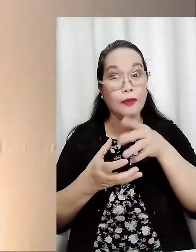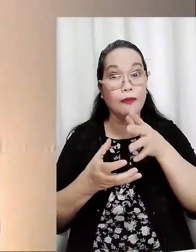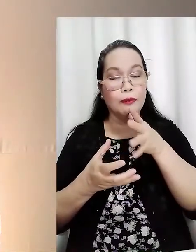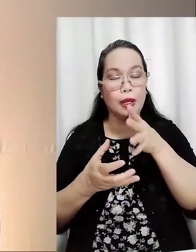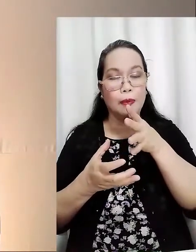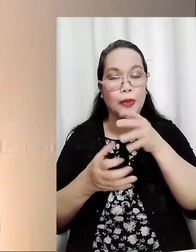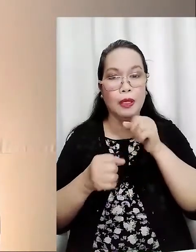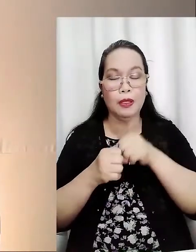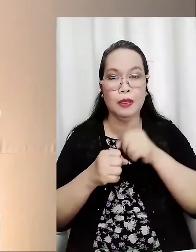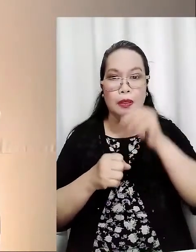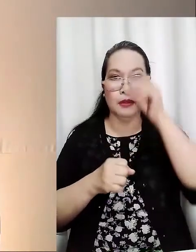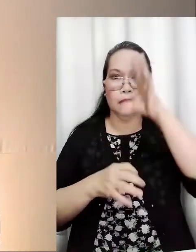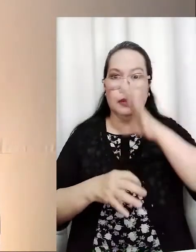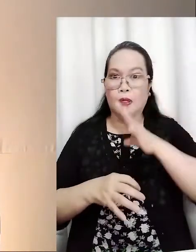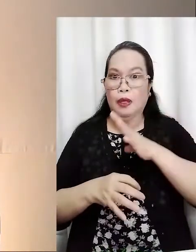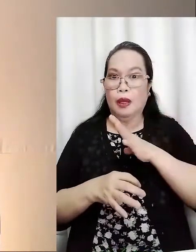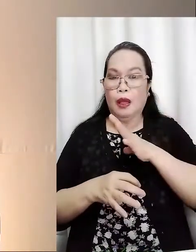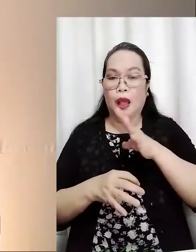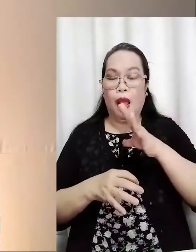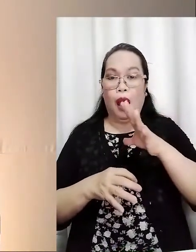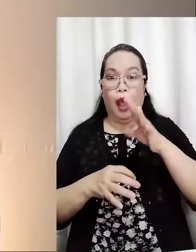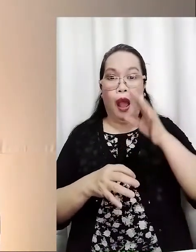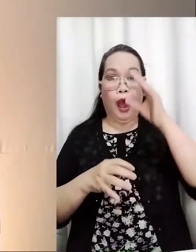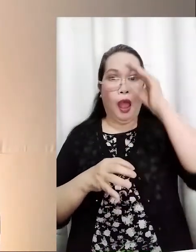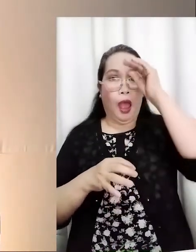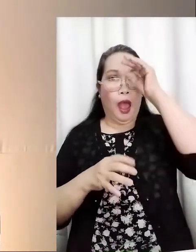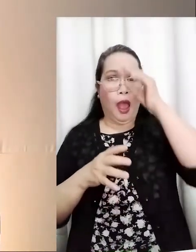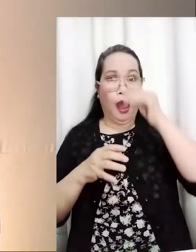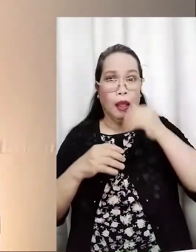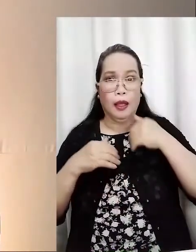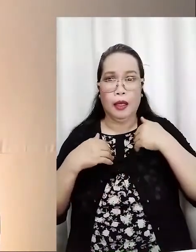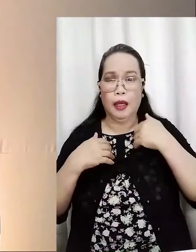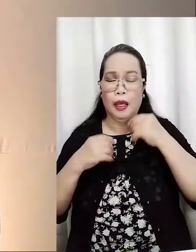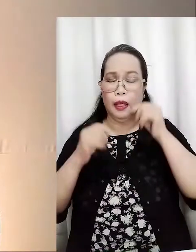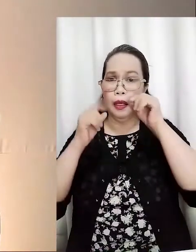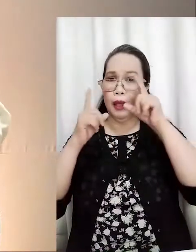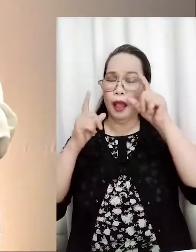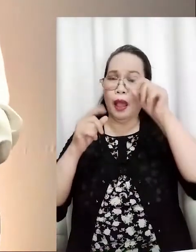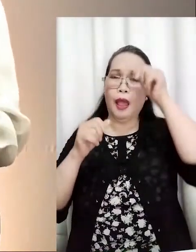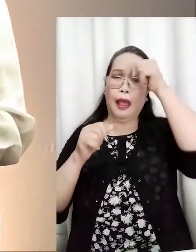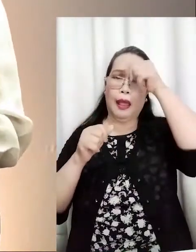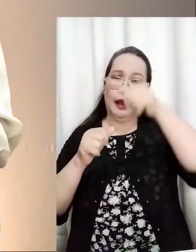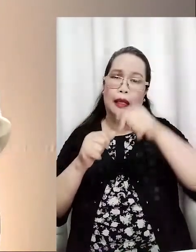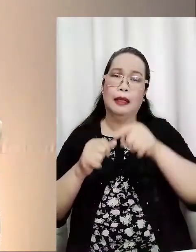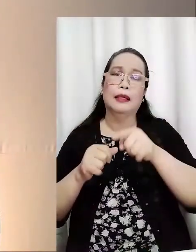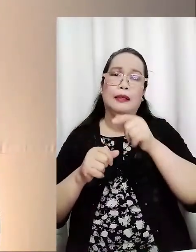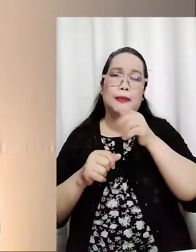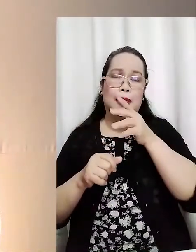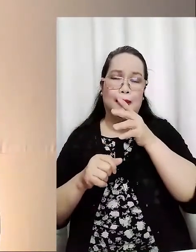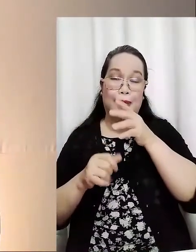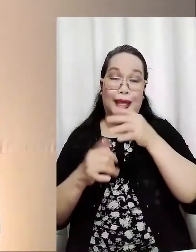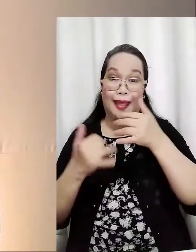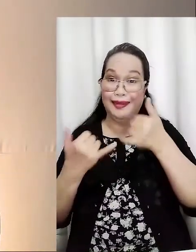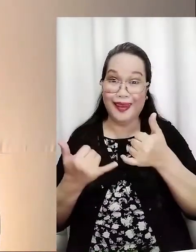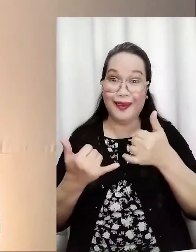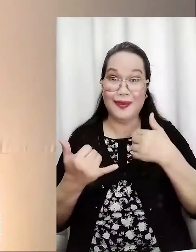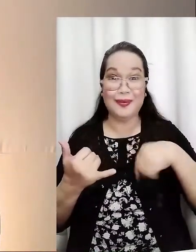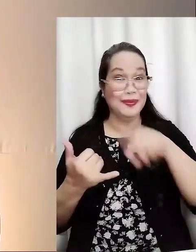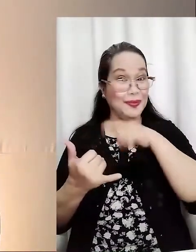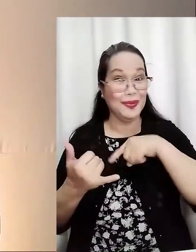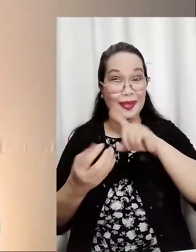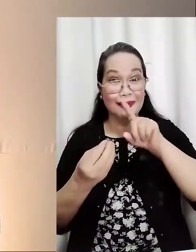binata sa maling ginawa niya. Today we are going to talk about the